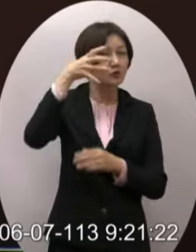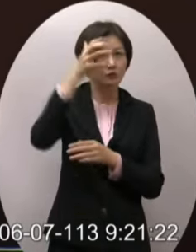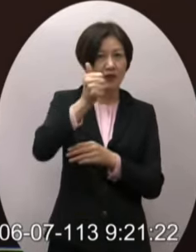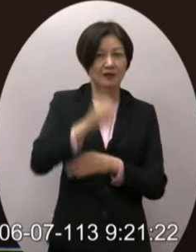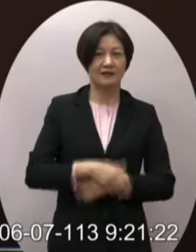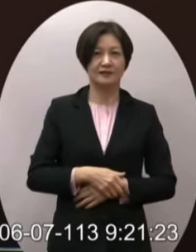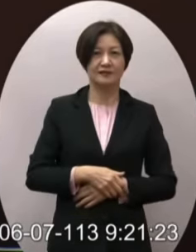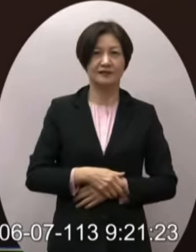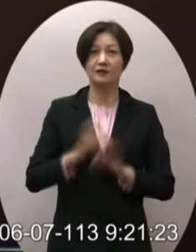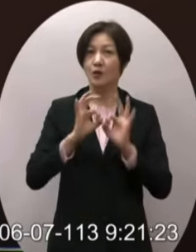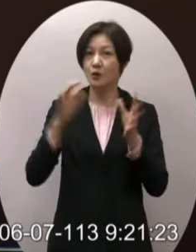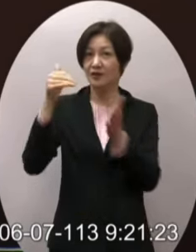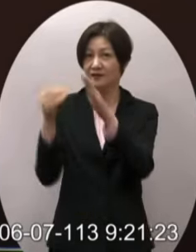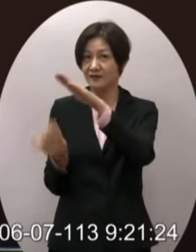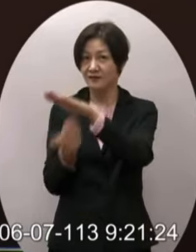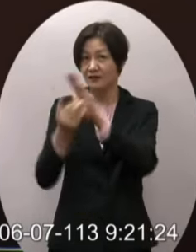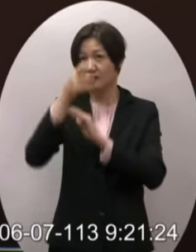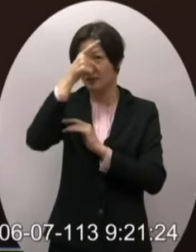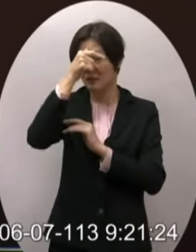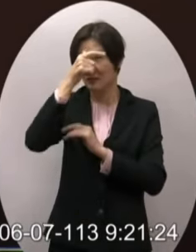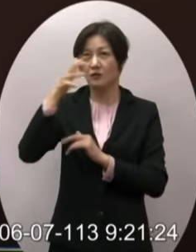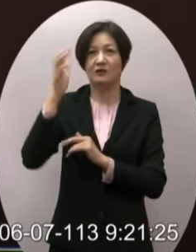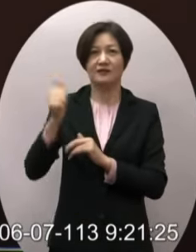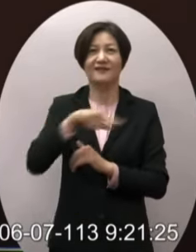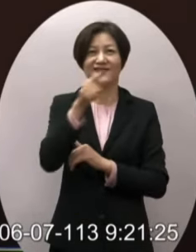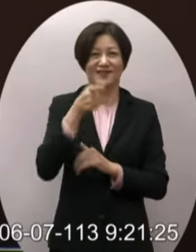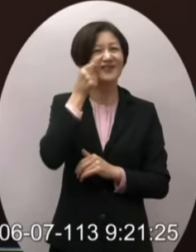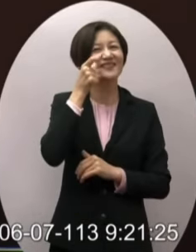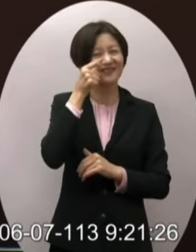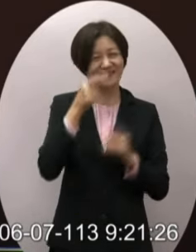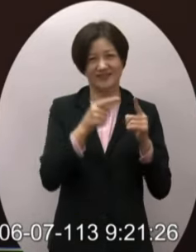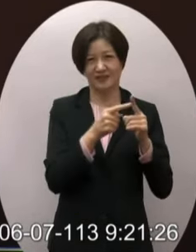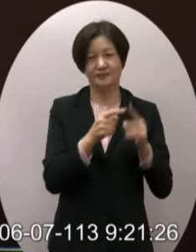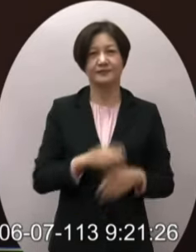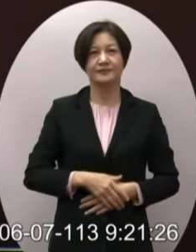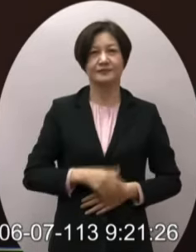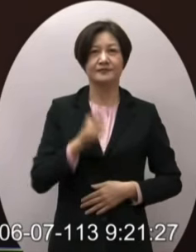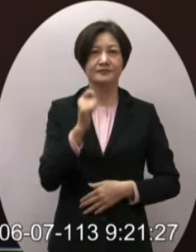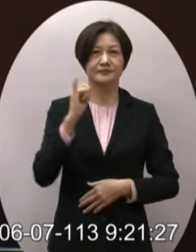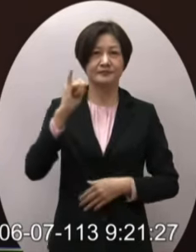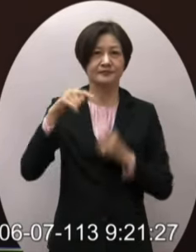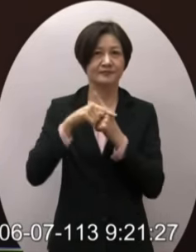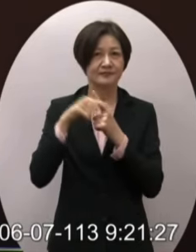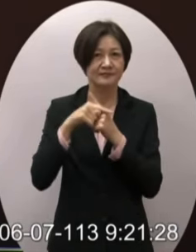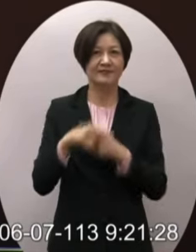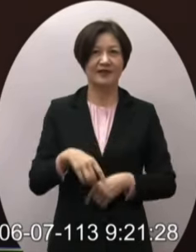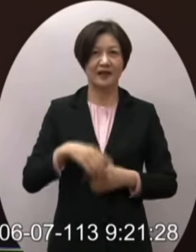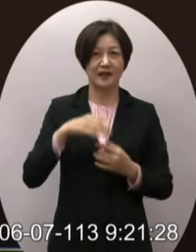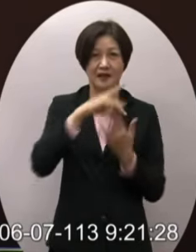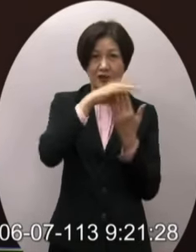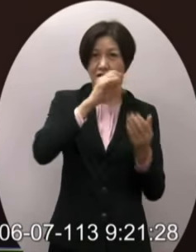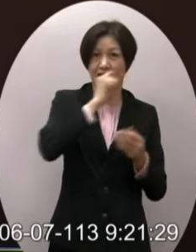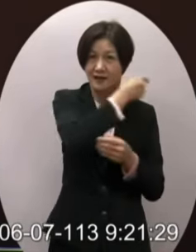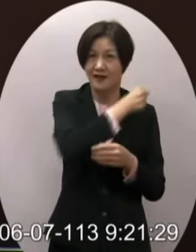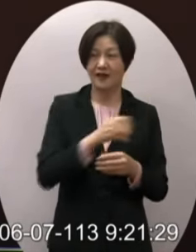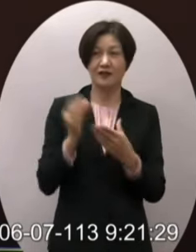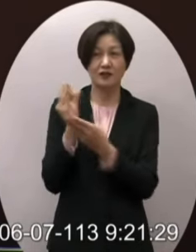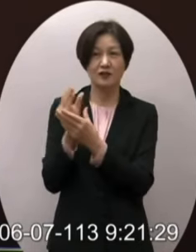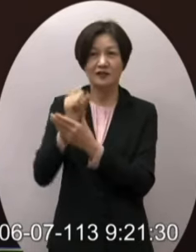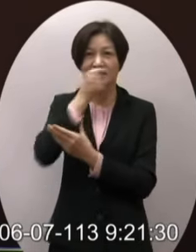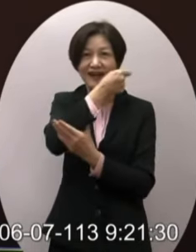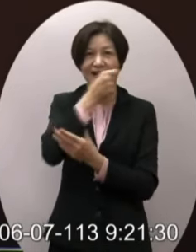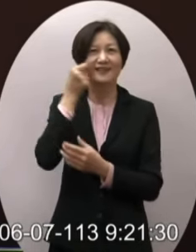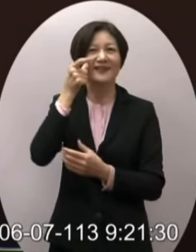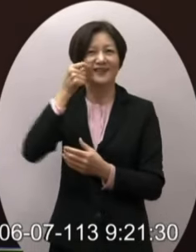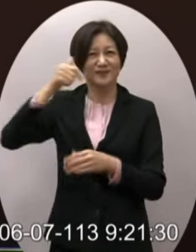辉达的黄仁勋都是出自台南。发展 AI 要选择台湾，投资台湾，台